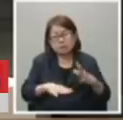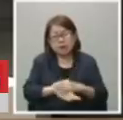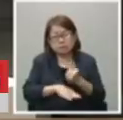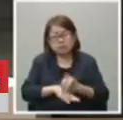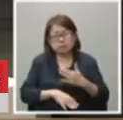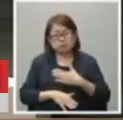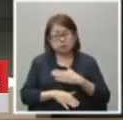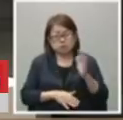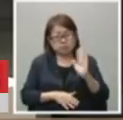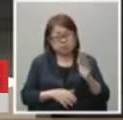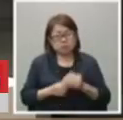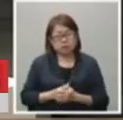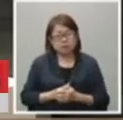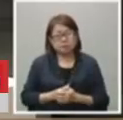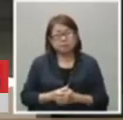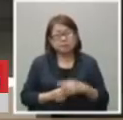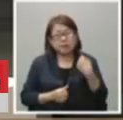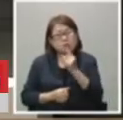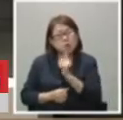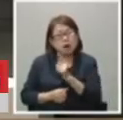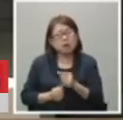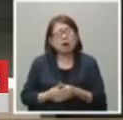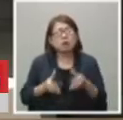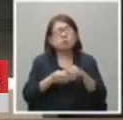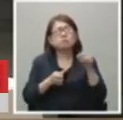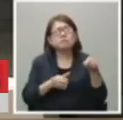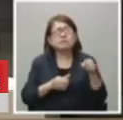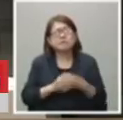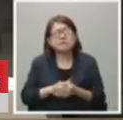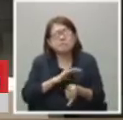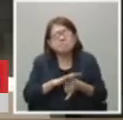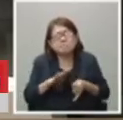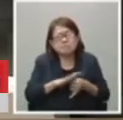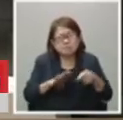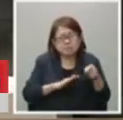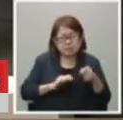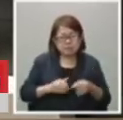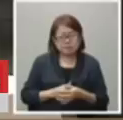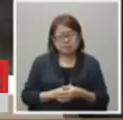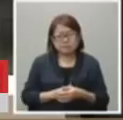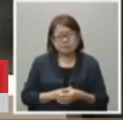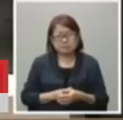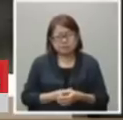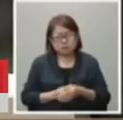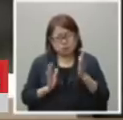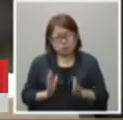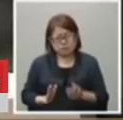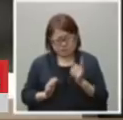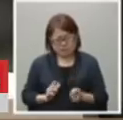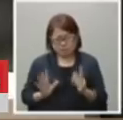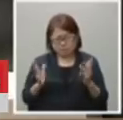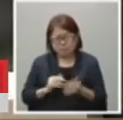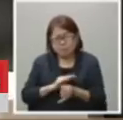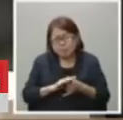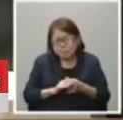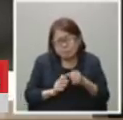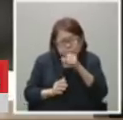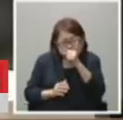ครับถ้ามีใครมาด่าท่านเพราะพวกนี้เนี่ยพวกอีแอบไม่มีตัวตนหรอกครับรับ